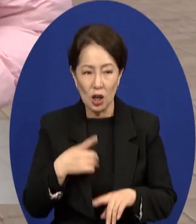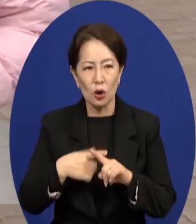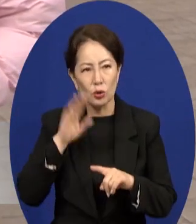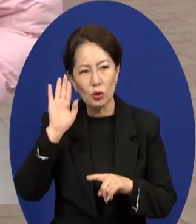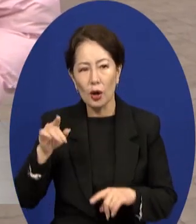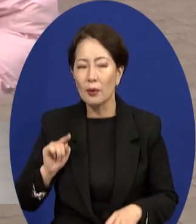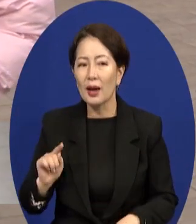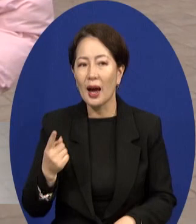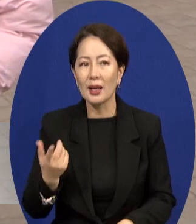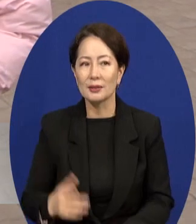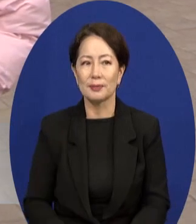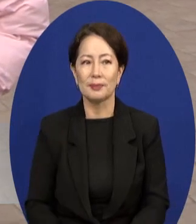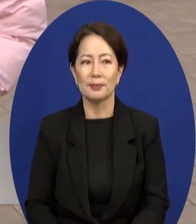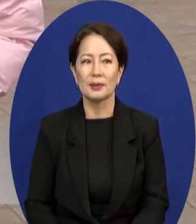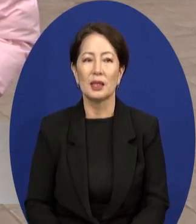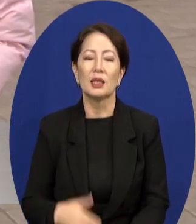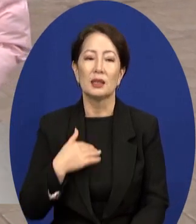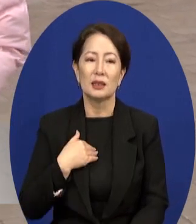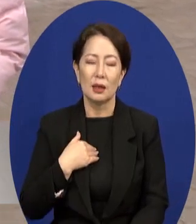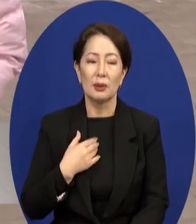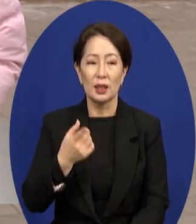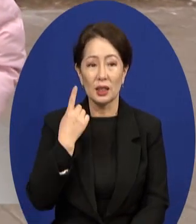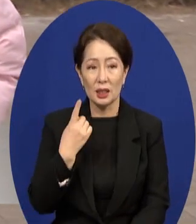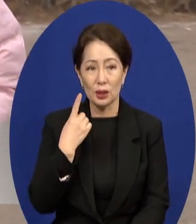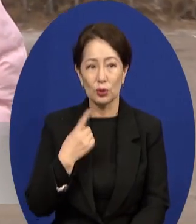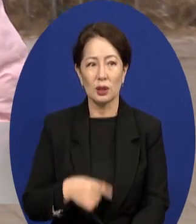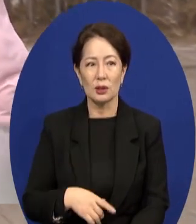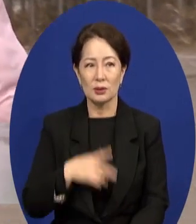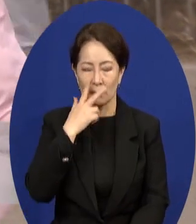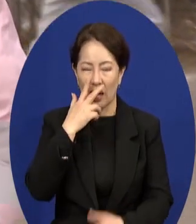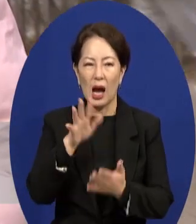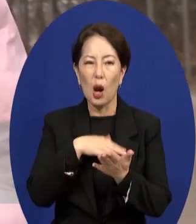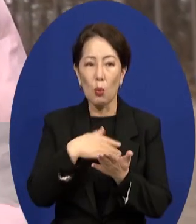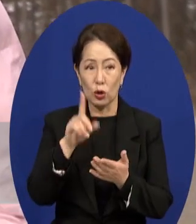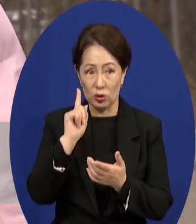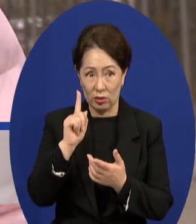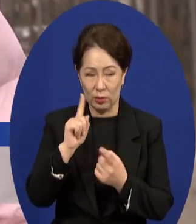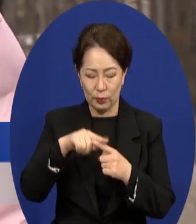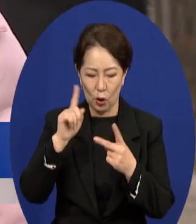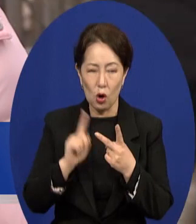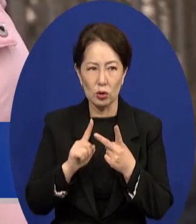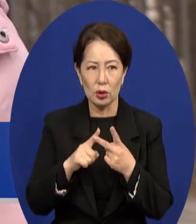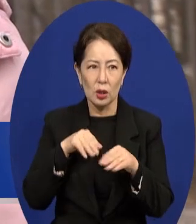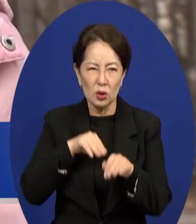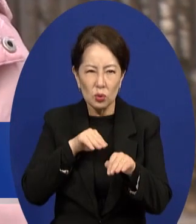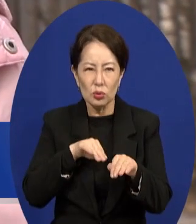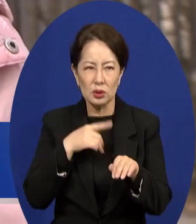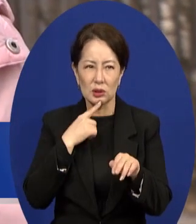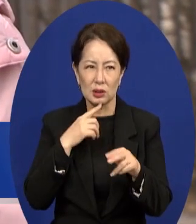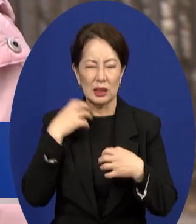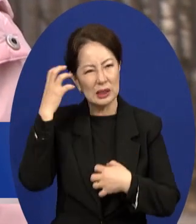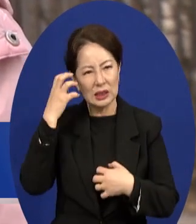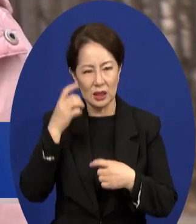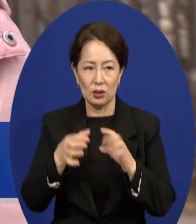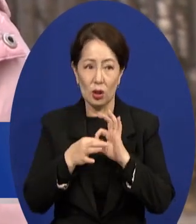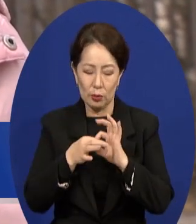шалтгаан нь юу байсан бэ? За мэдээж нэгдүгürt нь бол агарын бохирдол, хоёрдугарт нь төвжрэл, стресстэй